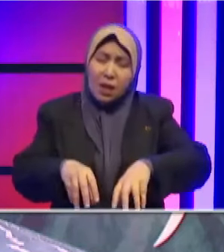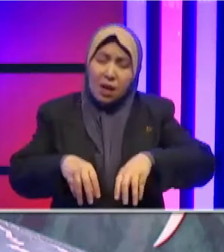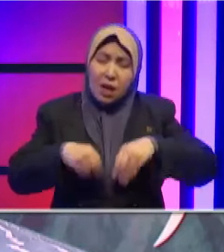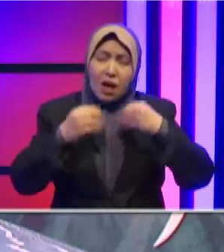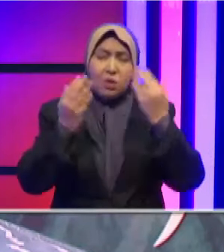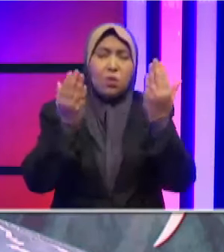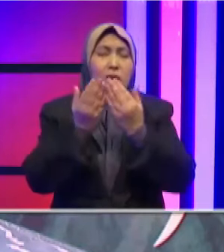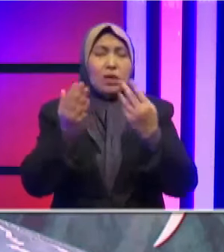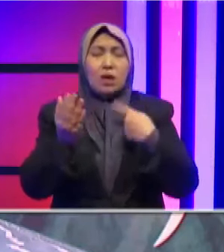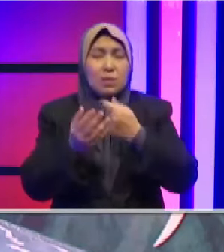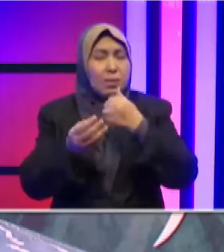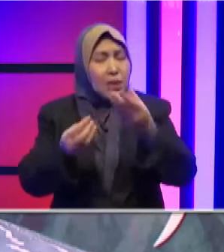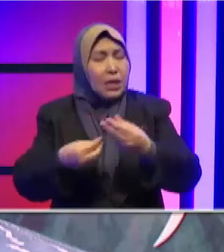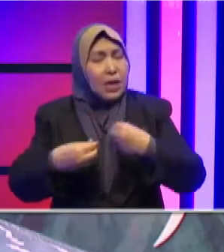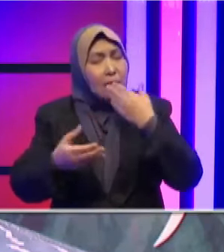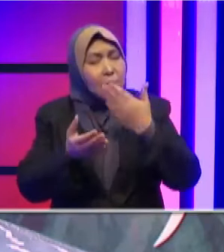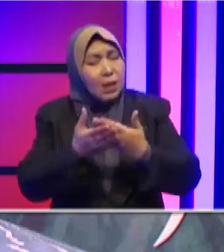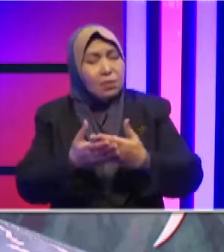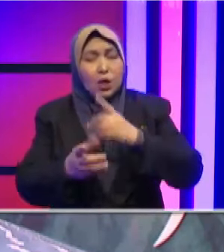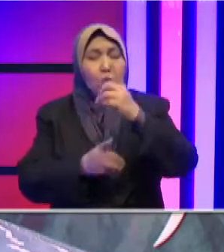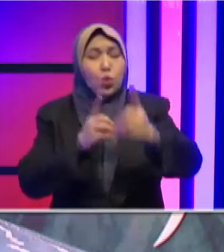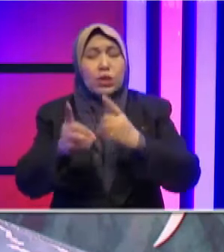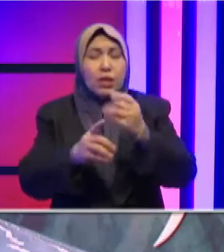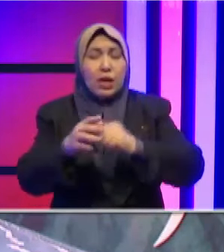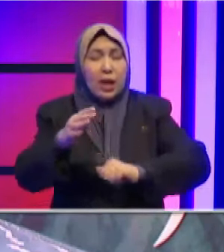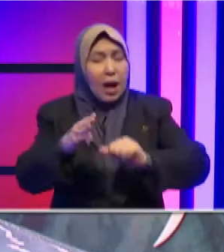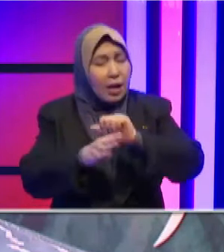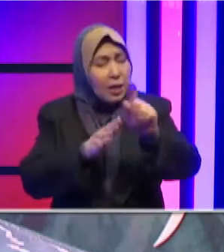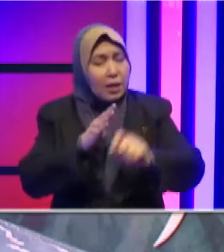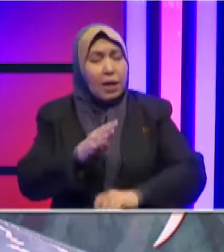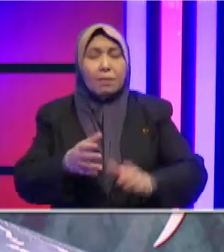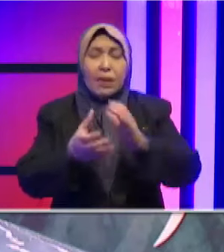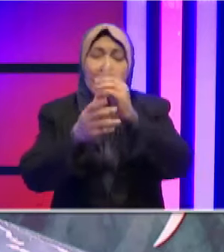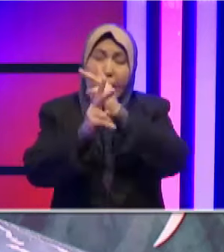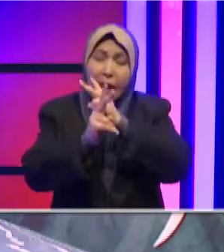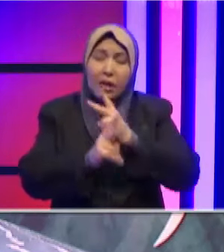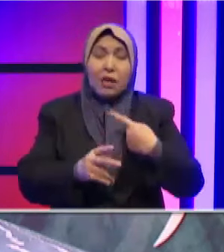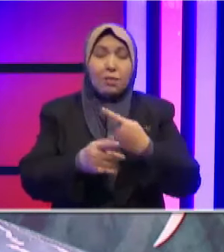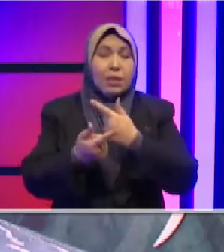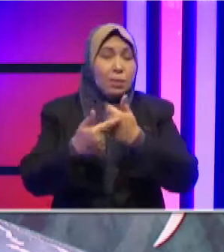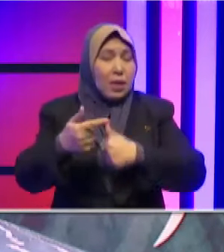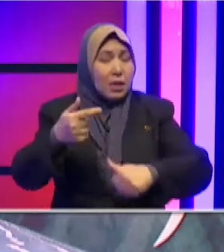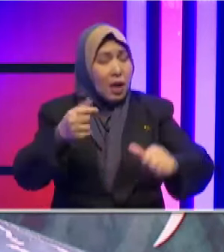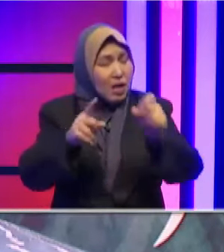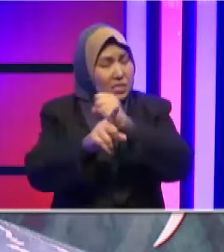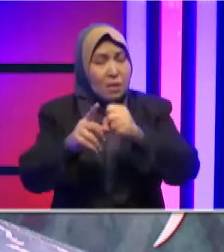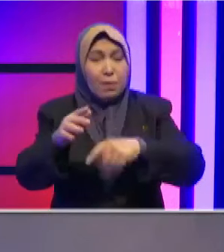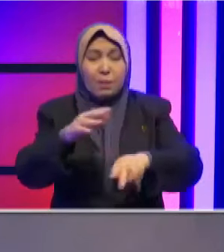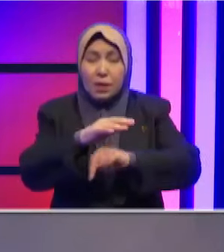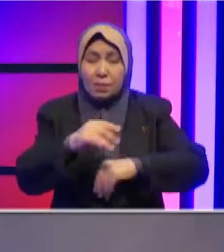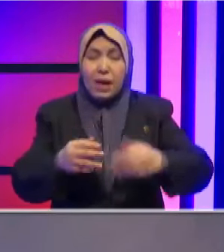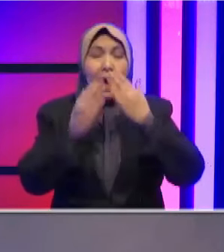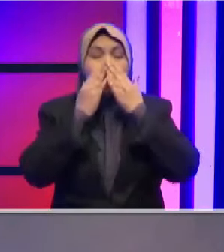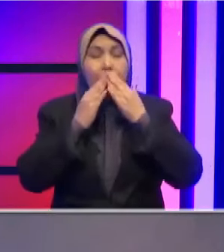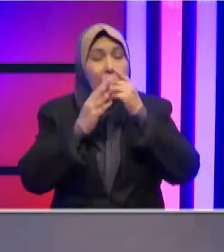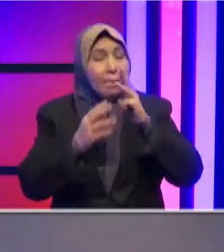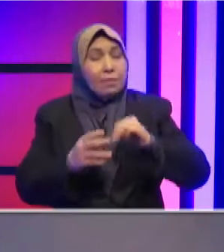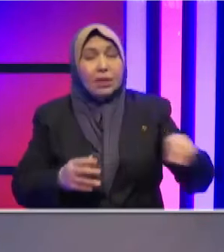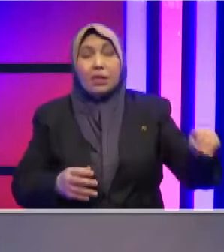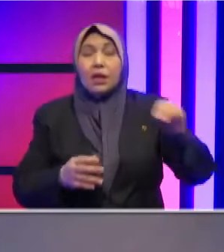Allah pilih kebaikan kepada kami di dunia dan di hari akhir setiap Lihatlah kami di pada asap Draco ya Allah amin ya robbal alamin